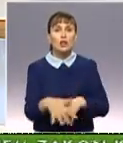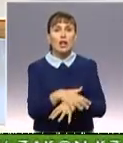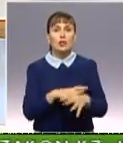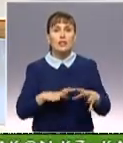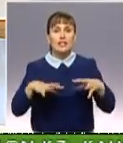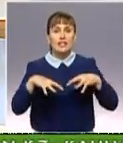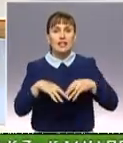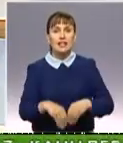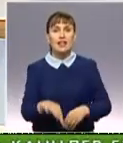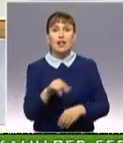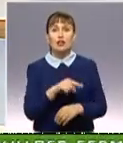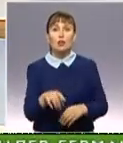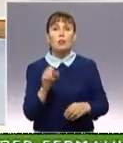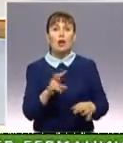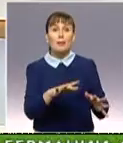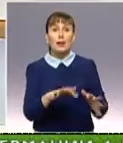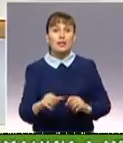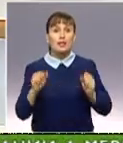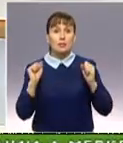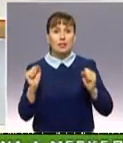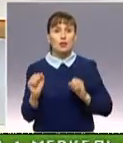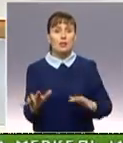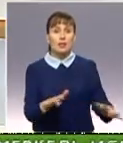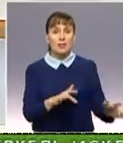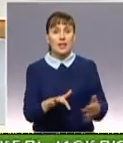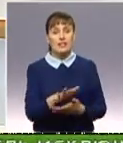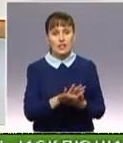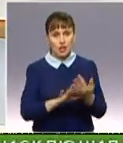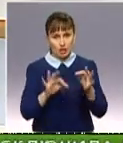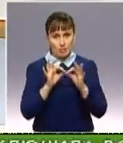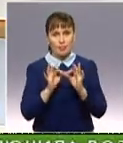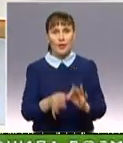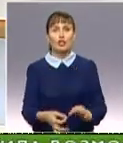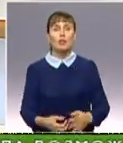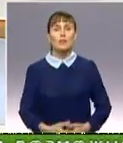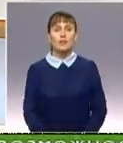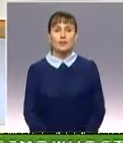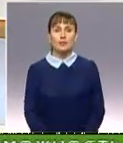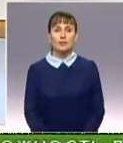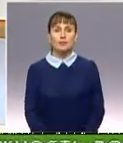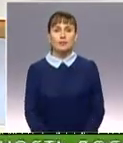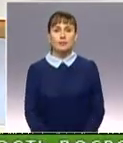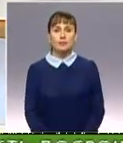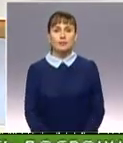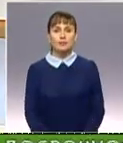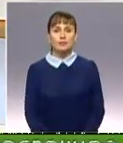дню народонаселения. О том, как проходило спортивное мероприятие, расскажет Бахыджан Нурпейсов.